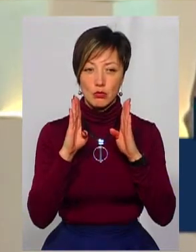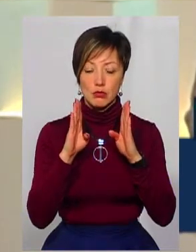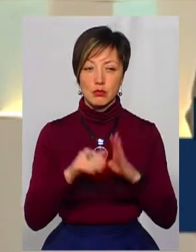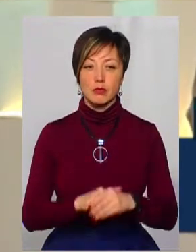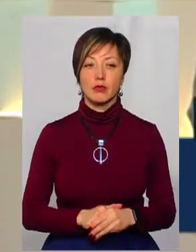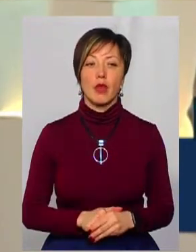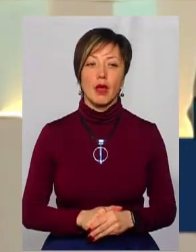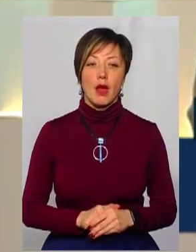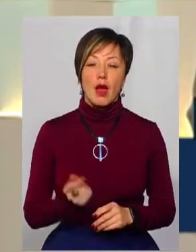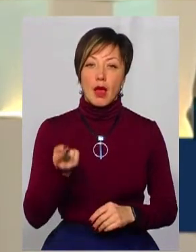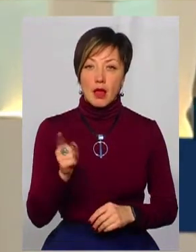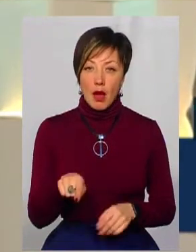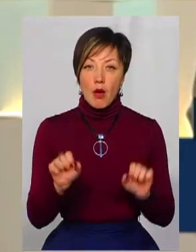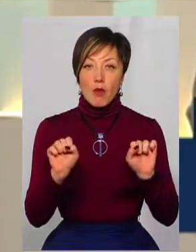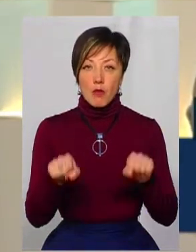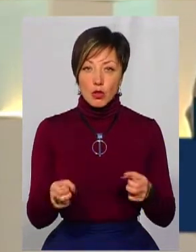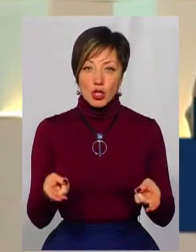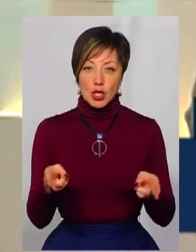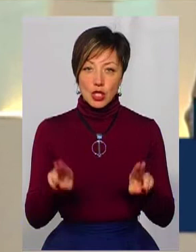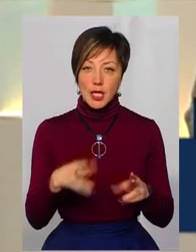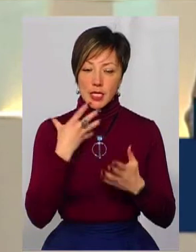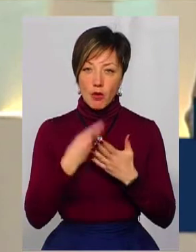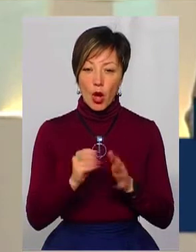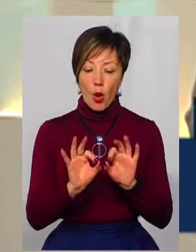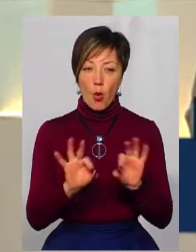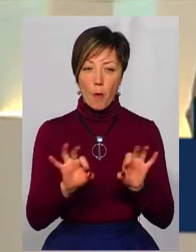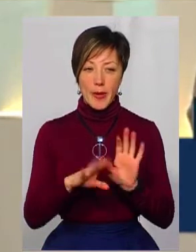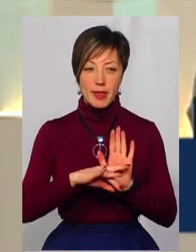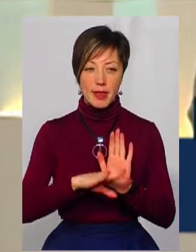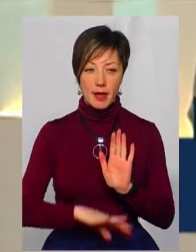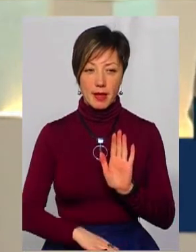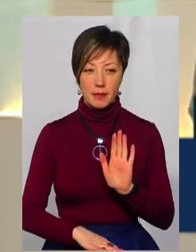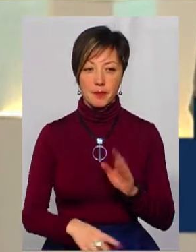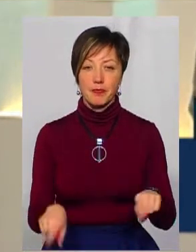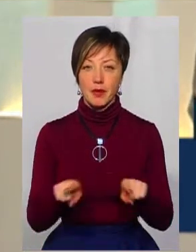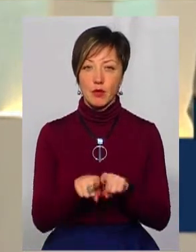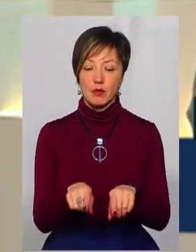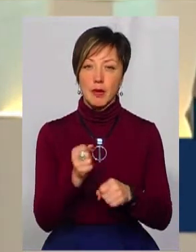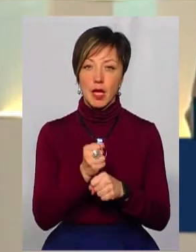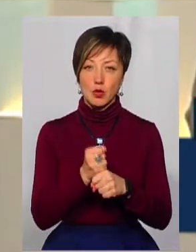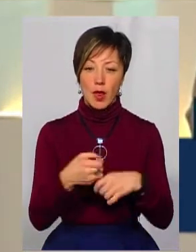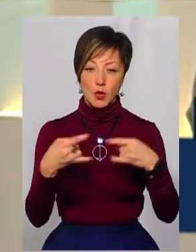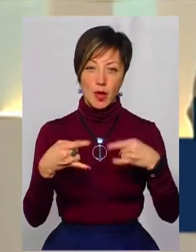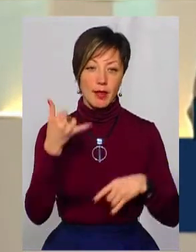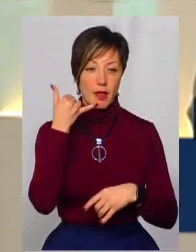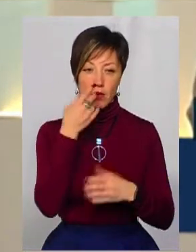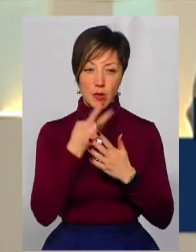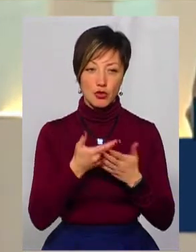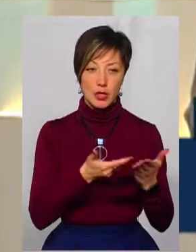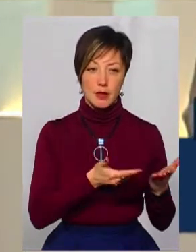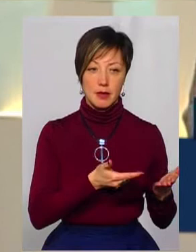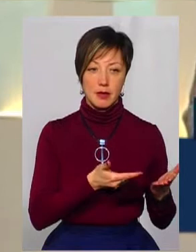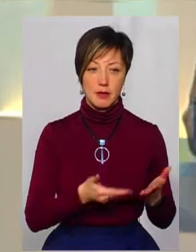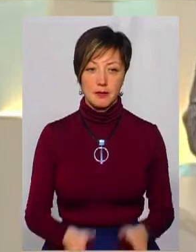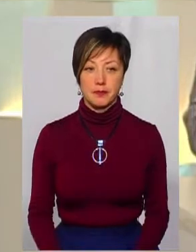Facebook. Там ви можете залишати свої коментарі. Також працює студійний телефон, номер якого ви